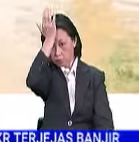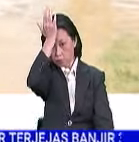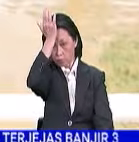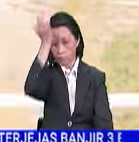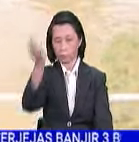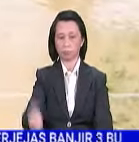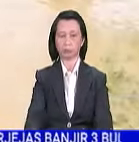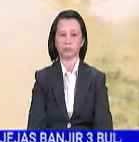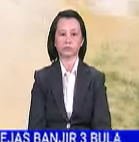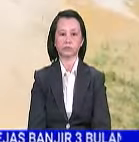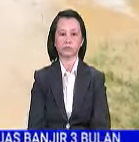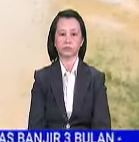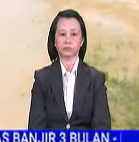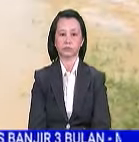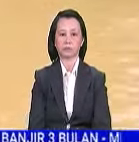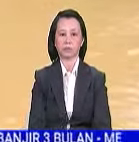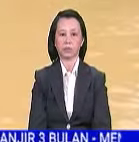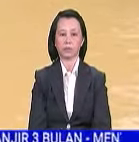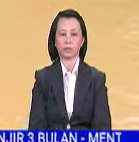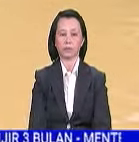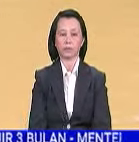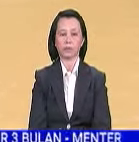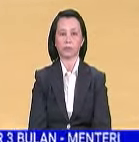Abdullah Riayatuddin Al-Mustafa Billah Shah.